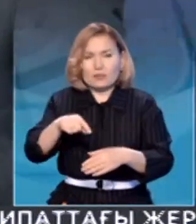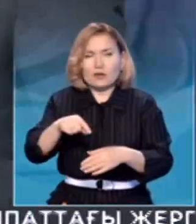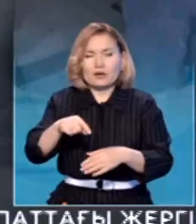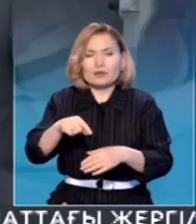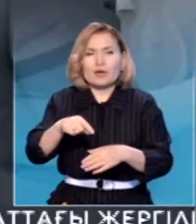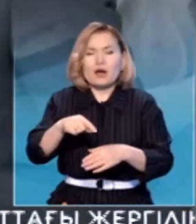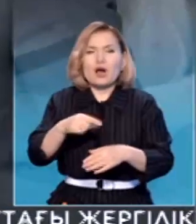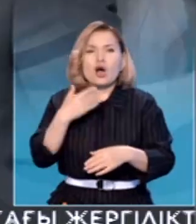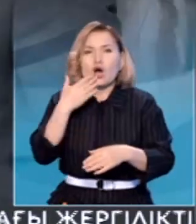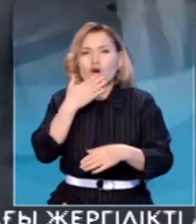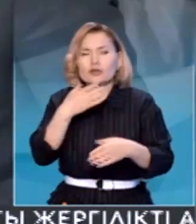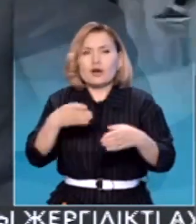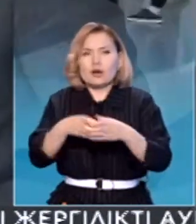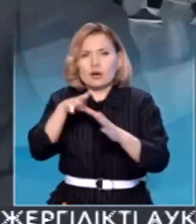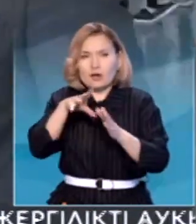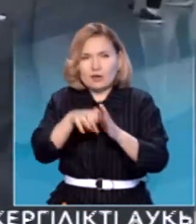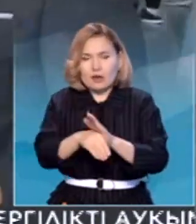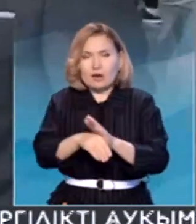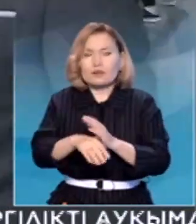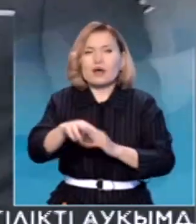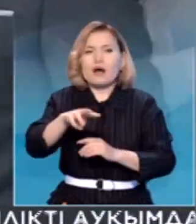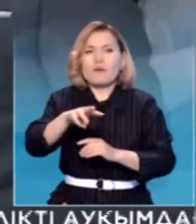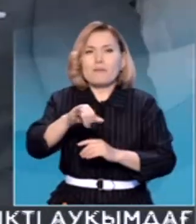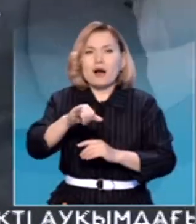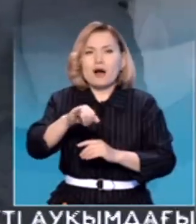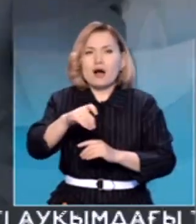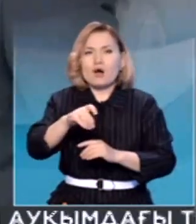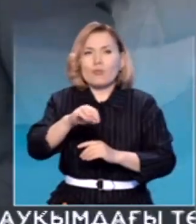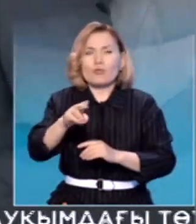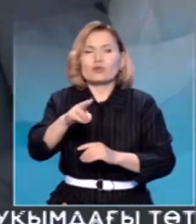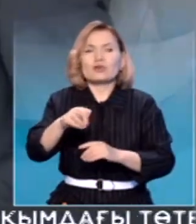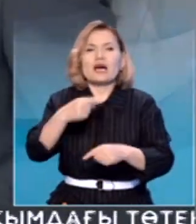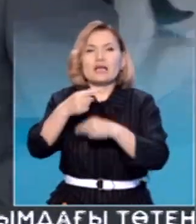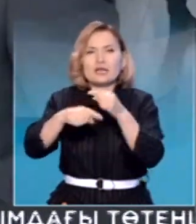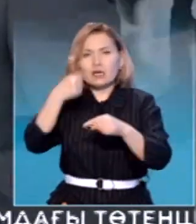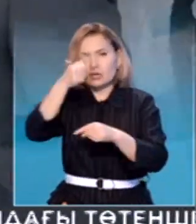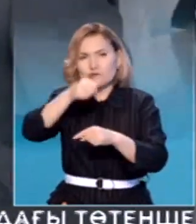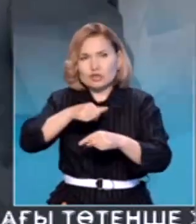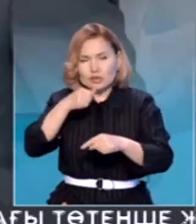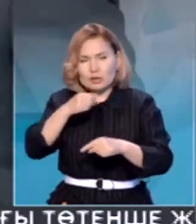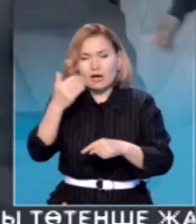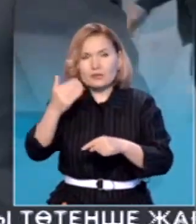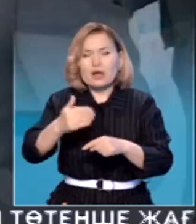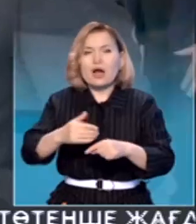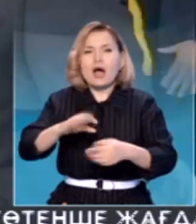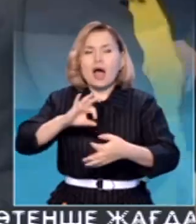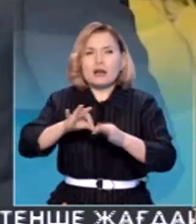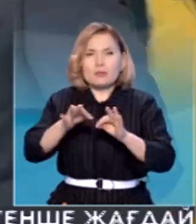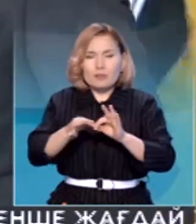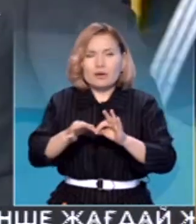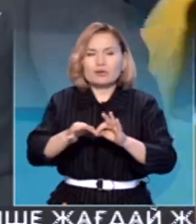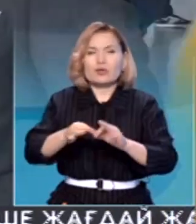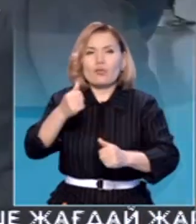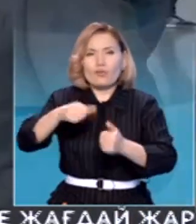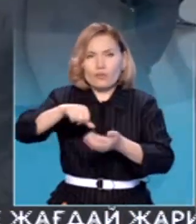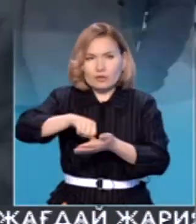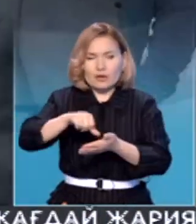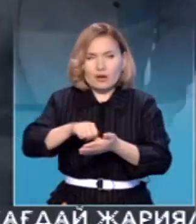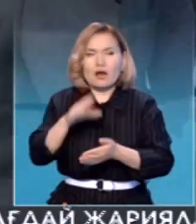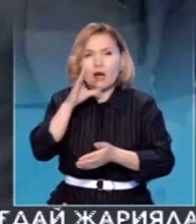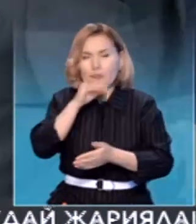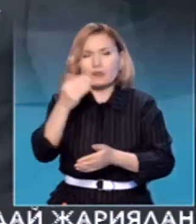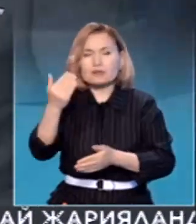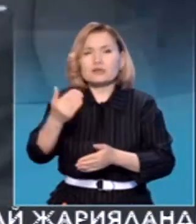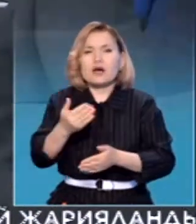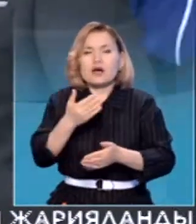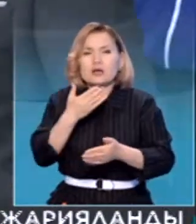сенің осы ұлттық құрамада болған Махмуд Сабырхан бар, Сәкен Бибісұлы да осы келесі жылғы болатын олимпиада ойындарынан үміттілердің бірі. Сен де